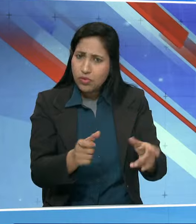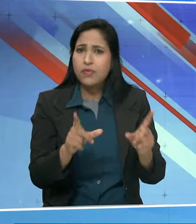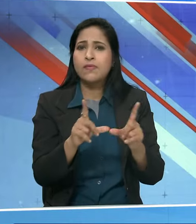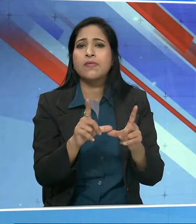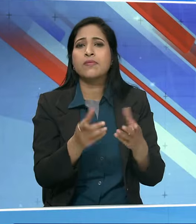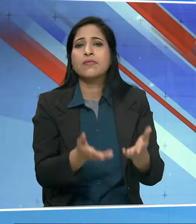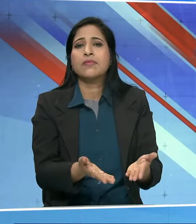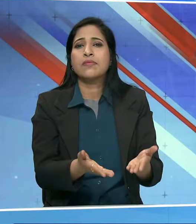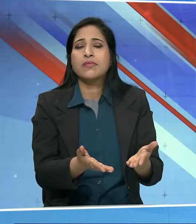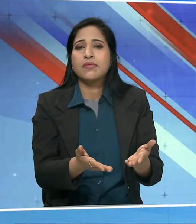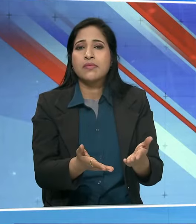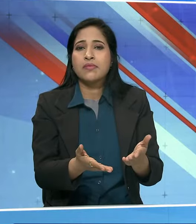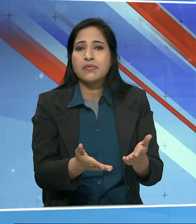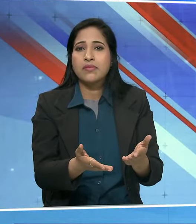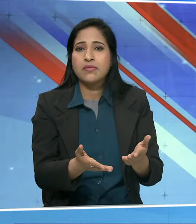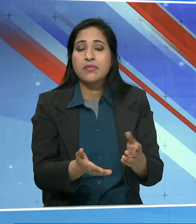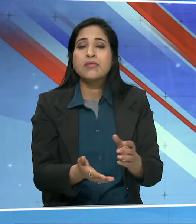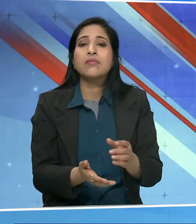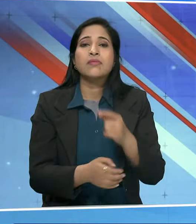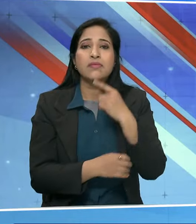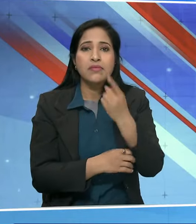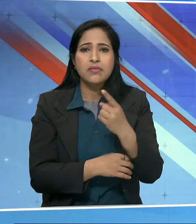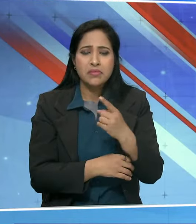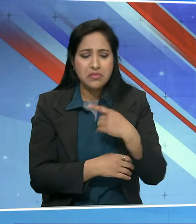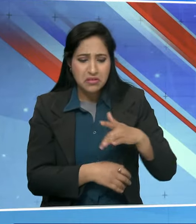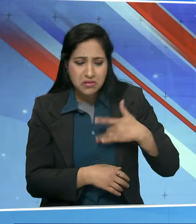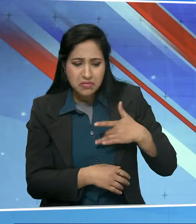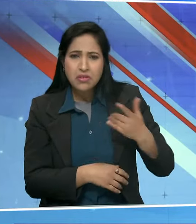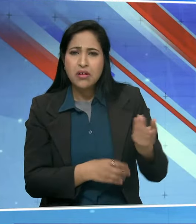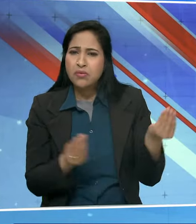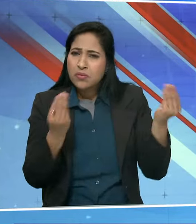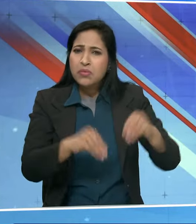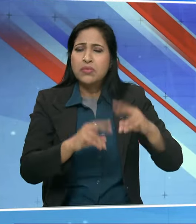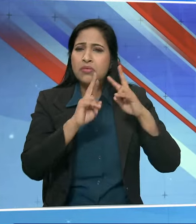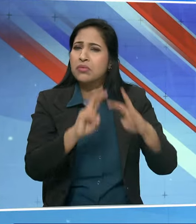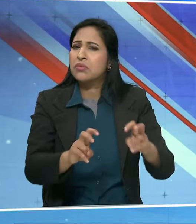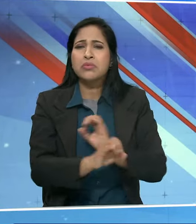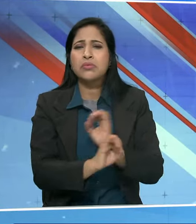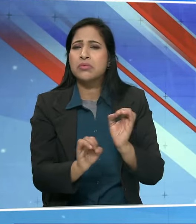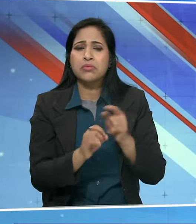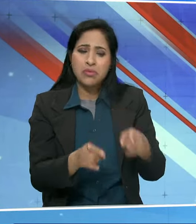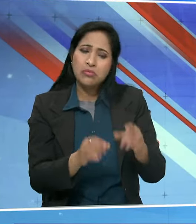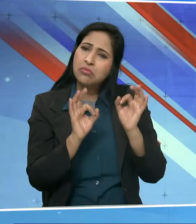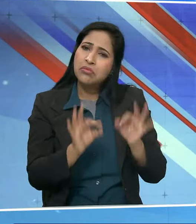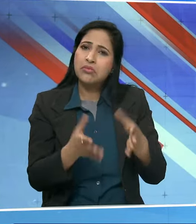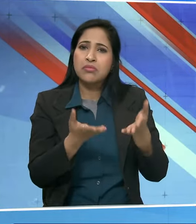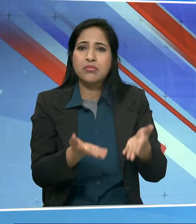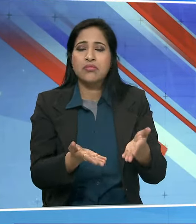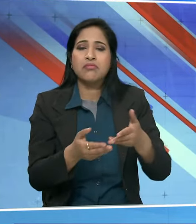ते लिए कने फ्यरू एल्ट एक